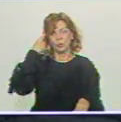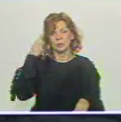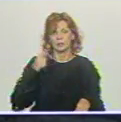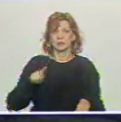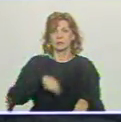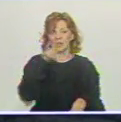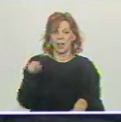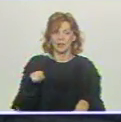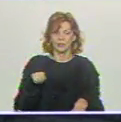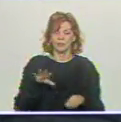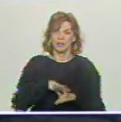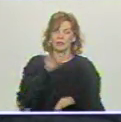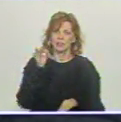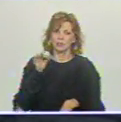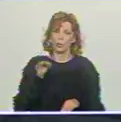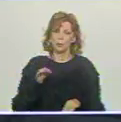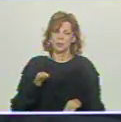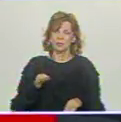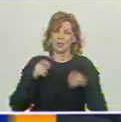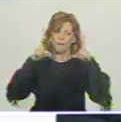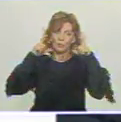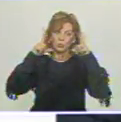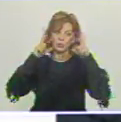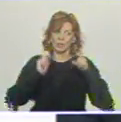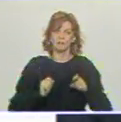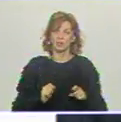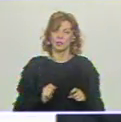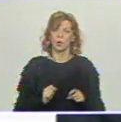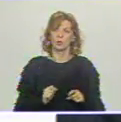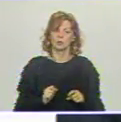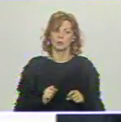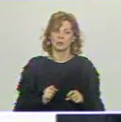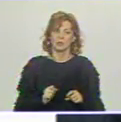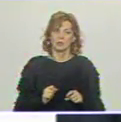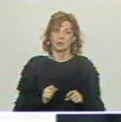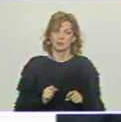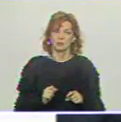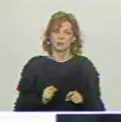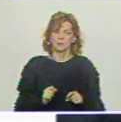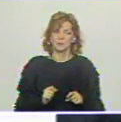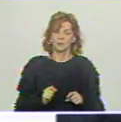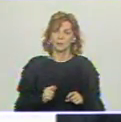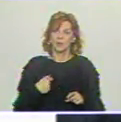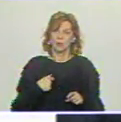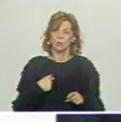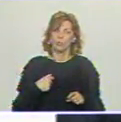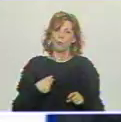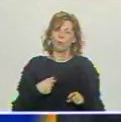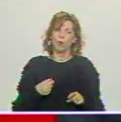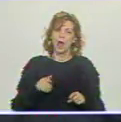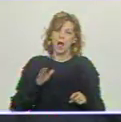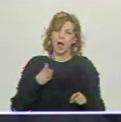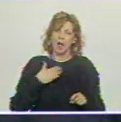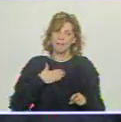Descoperirea fotografiilor primului zbor documentat care a avut loc în Craiova la 6 iunie 1910. Aveam un set de fotografii